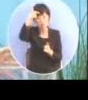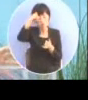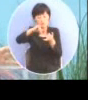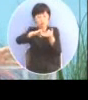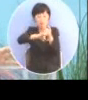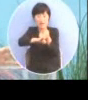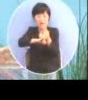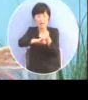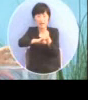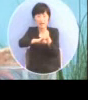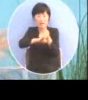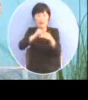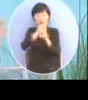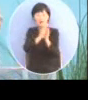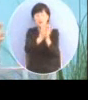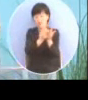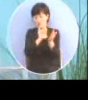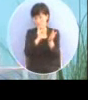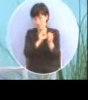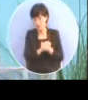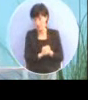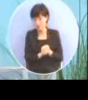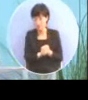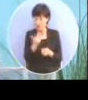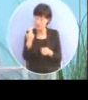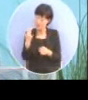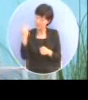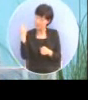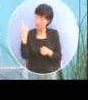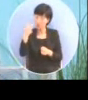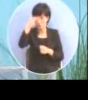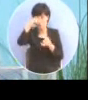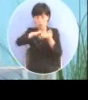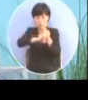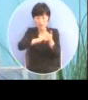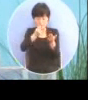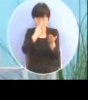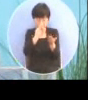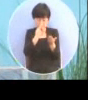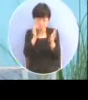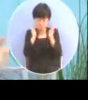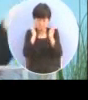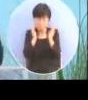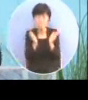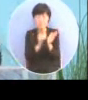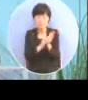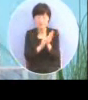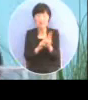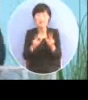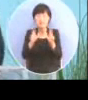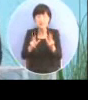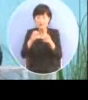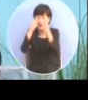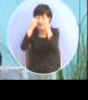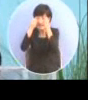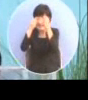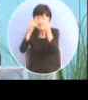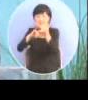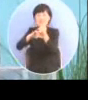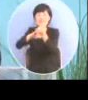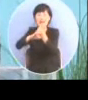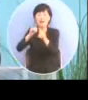chính kinh thánh cựu ước. Cựu ước có nói về điều đó. 지난주까지 구약을 공부. 아, tuần vừa qua chúng ta đã học về sách kinh thánh cựu ước rồi. 이제 신약으로 들어가면서요.